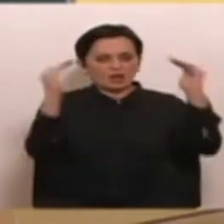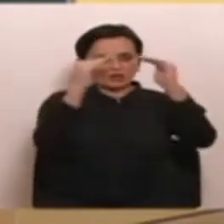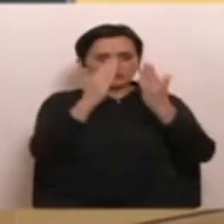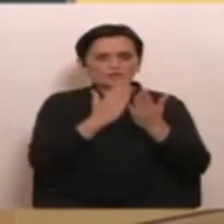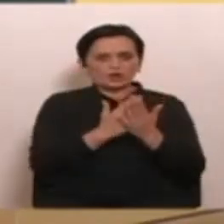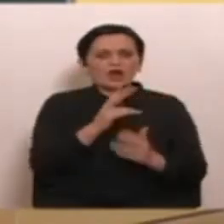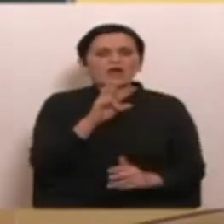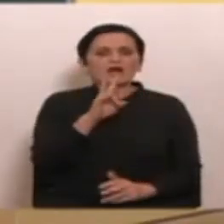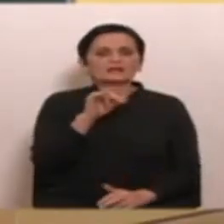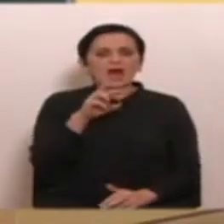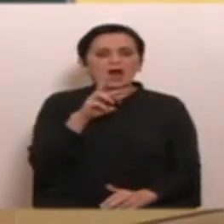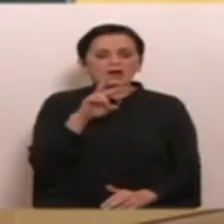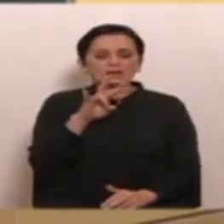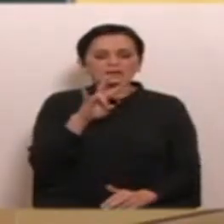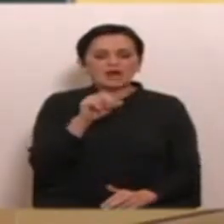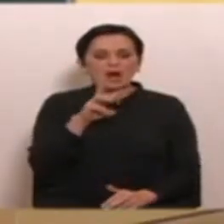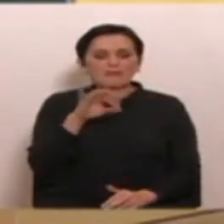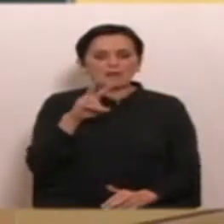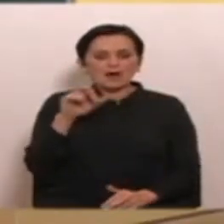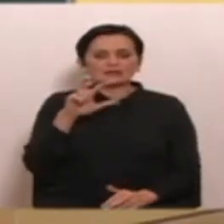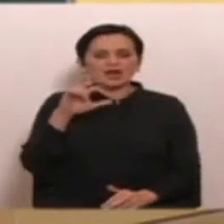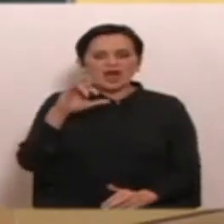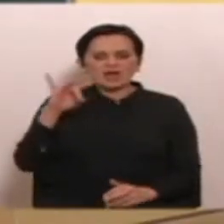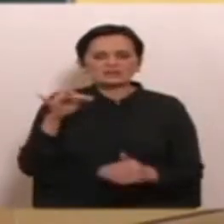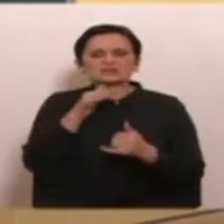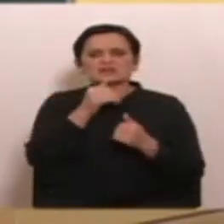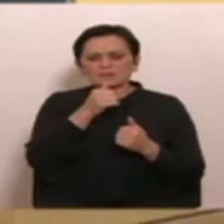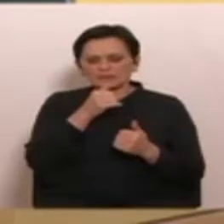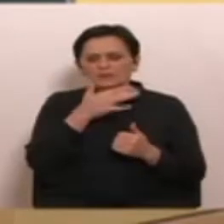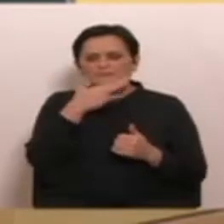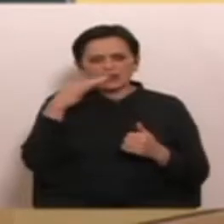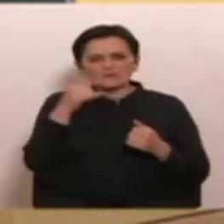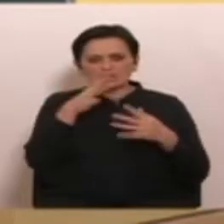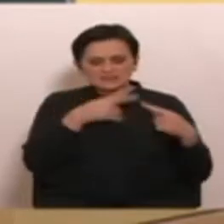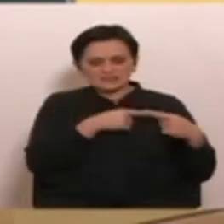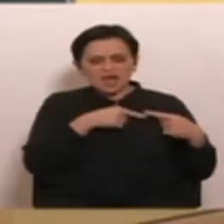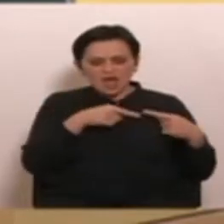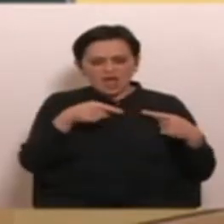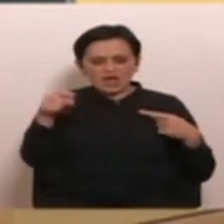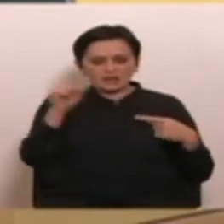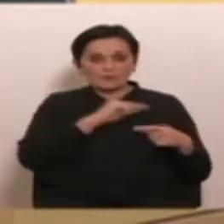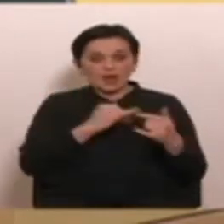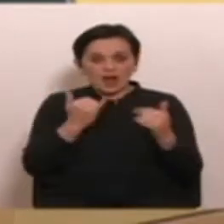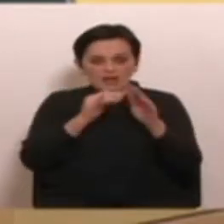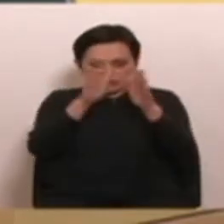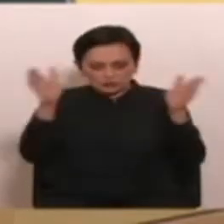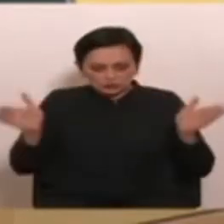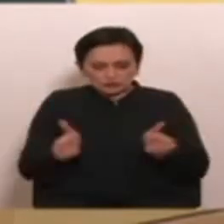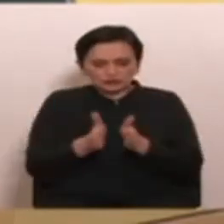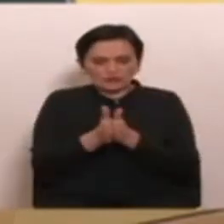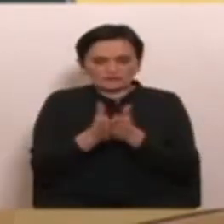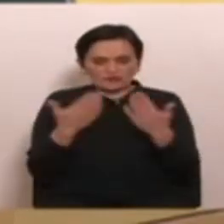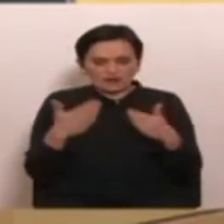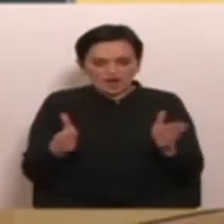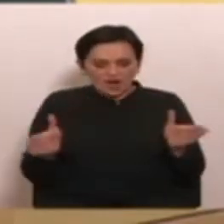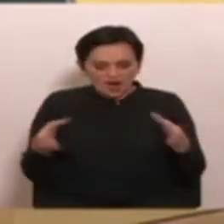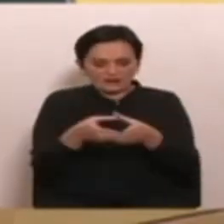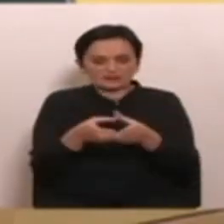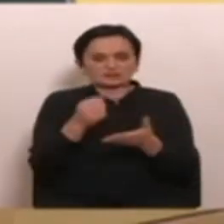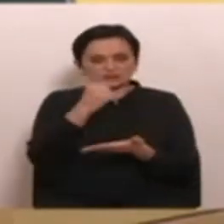ჰესი, რომელიც მრავალი წელია მუშავდება და ჩვენ წელს მოახერხეთ შევკარით ეს პროექტი, დავამტკიცეთ და